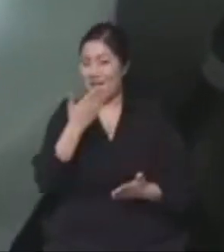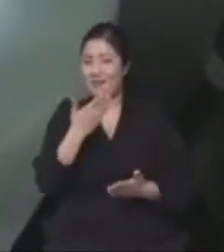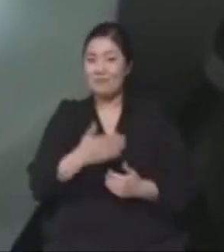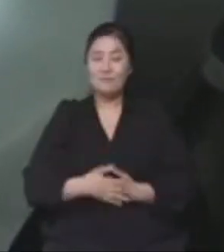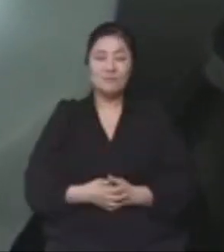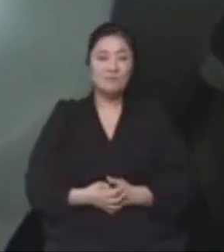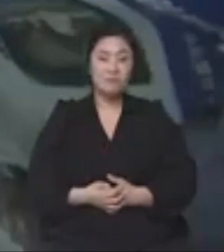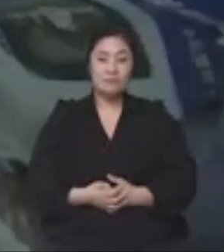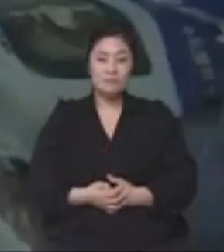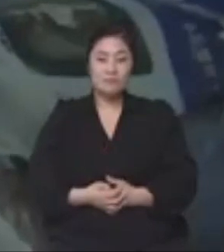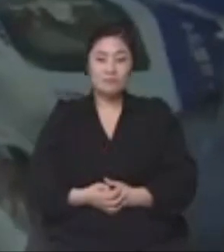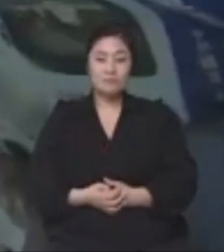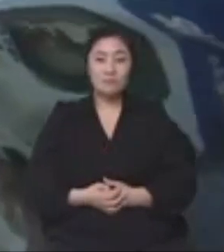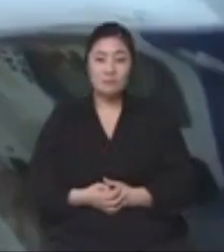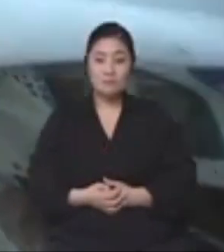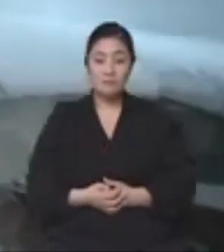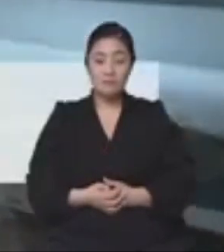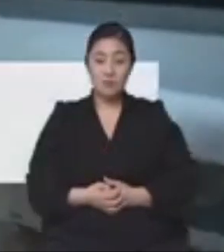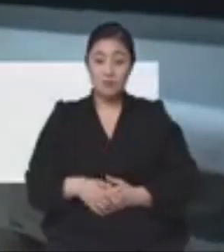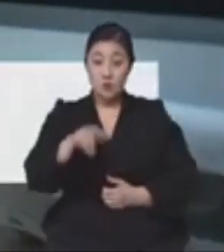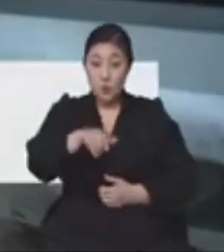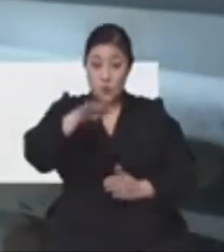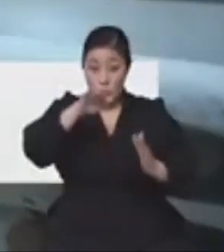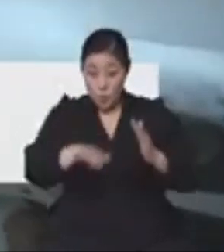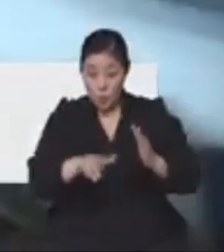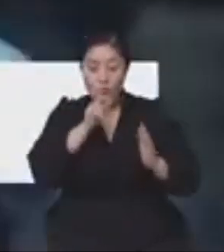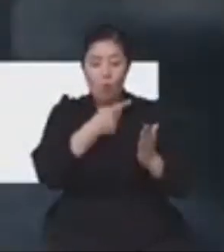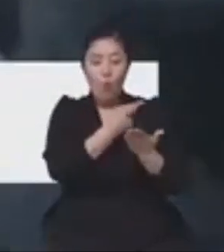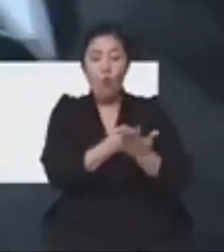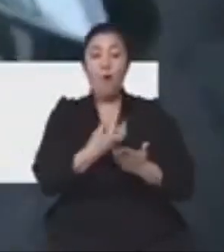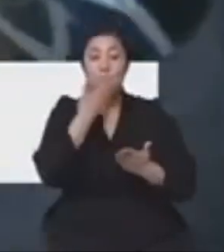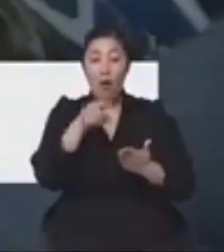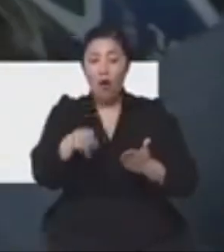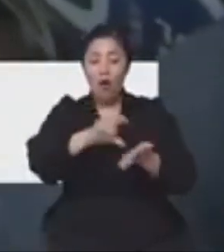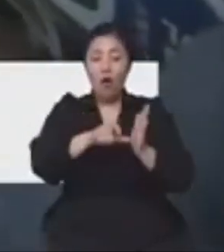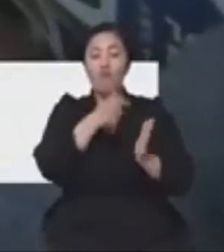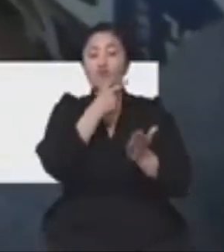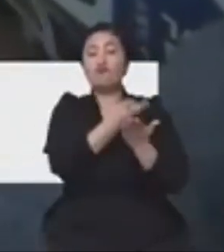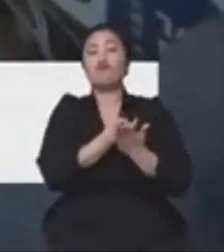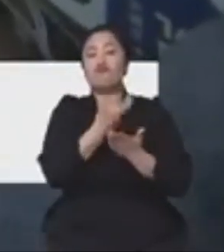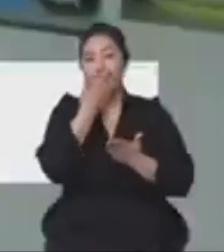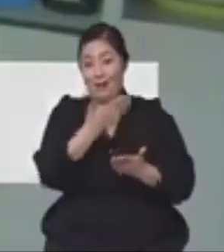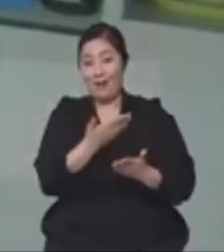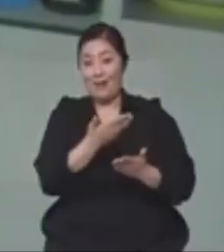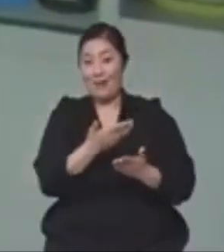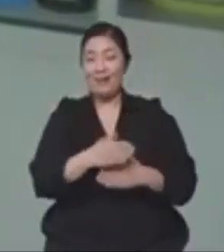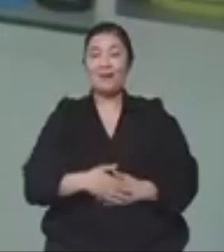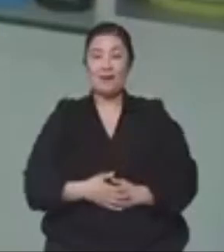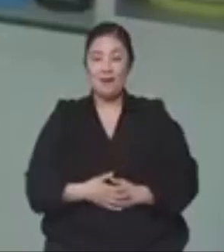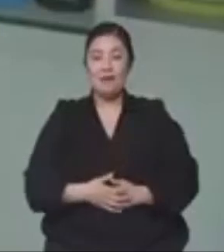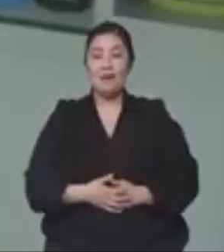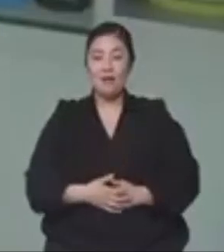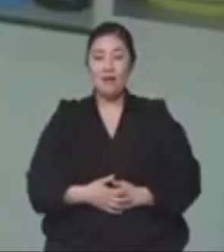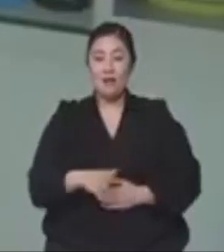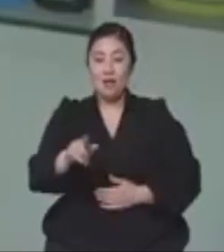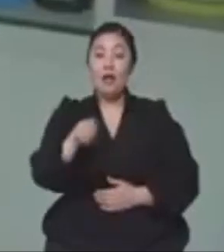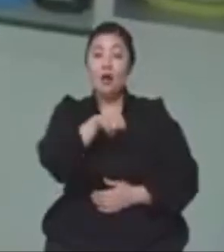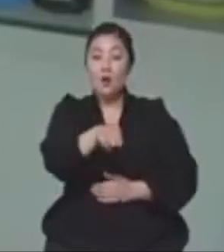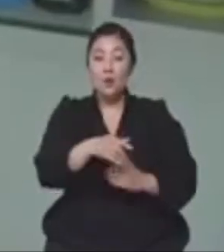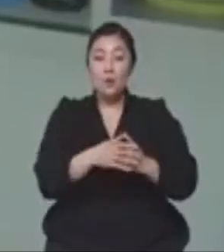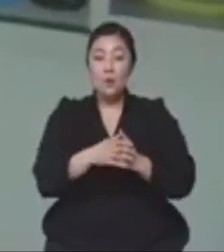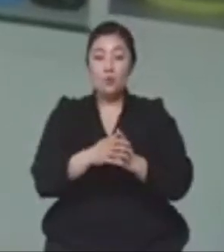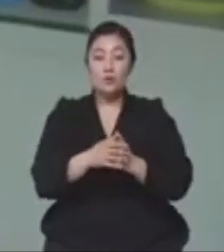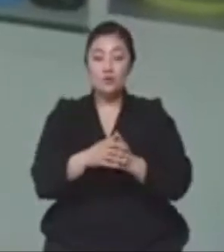있습니다. 쭉 내리면 물은 얘가 줄어지는 거죠. 그럼 이만큼 양이 줄어지죠. 마지막으로